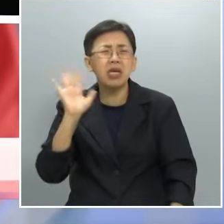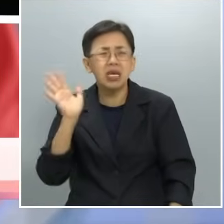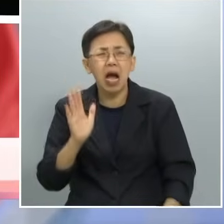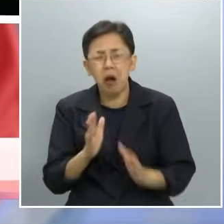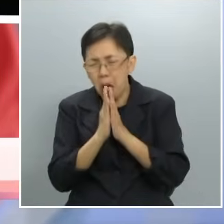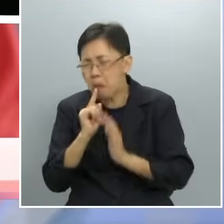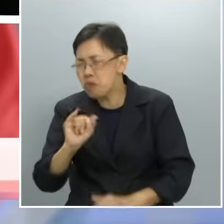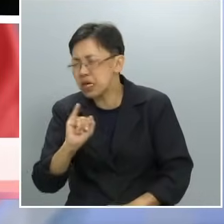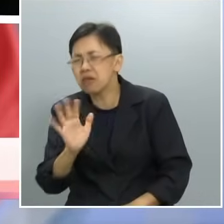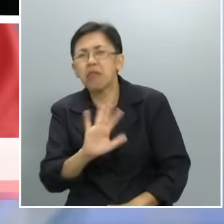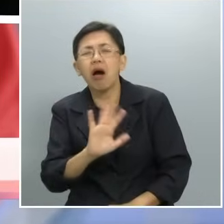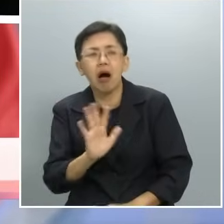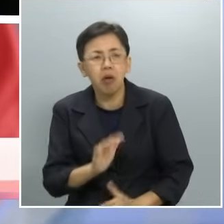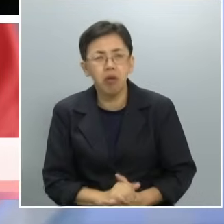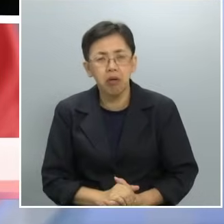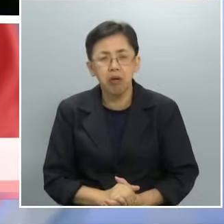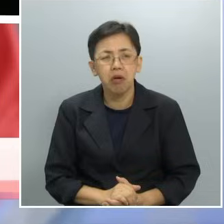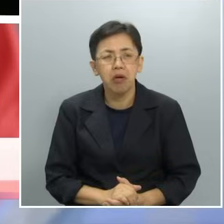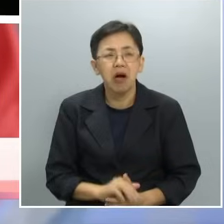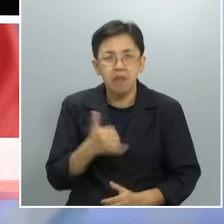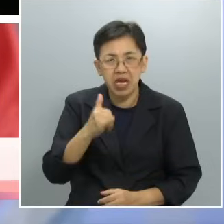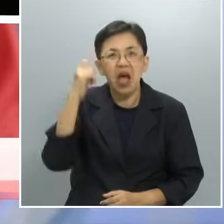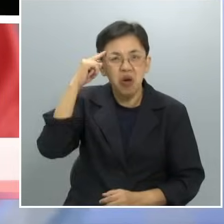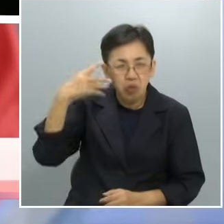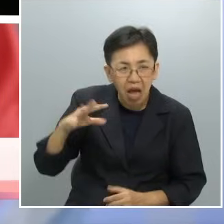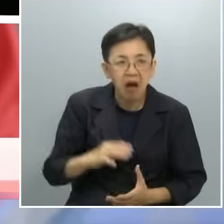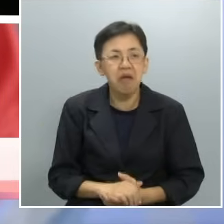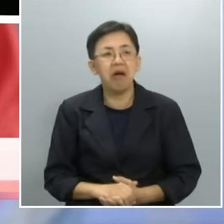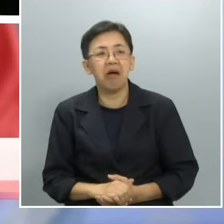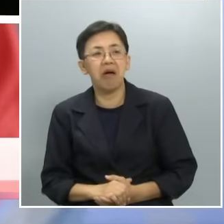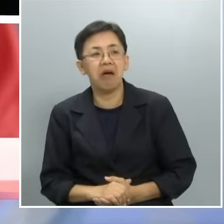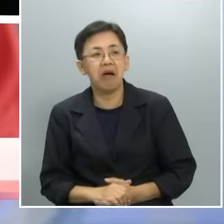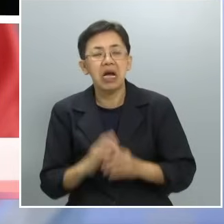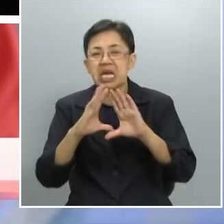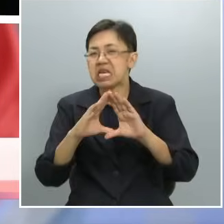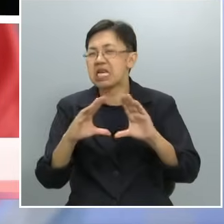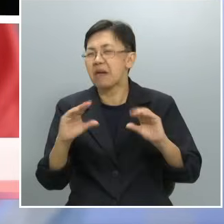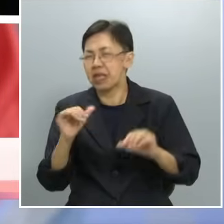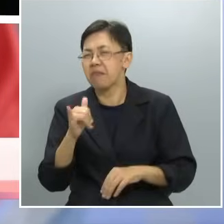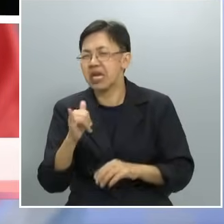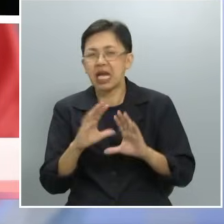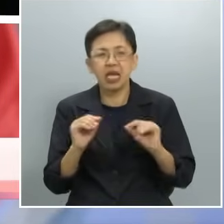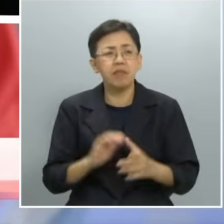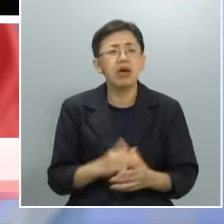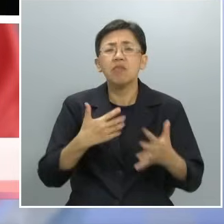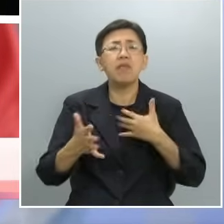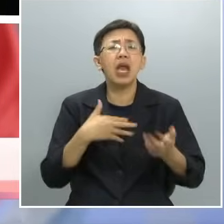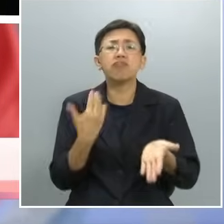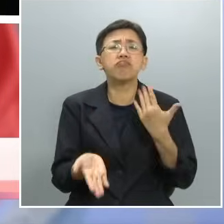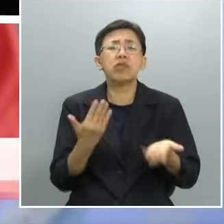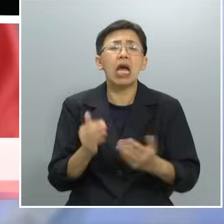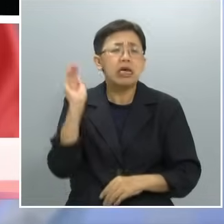ว่ะแต่ว่าตอนนี้มันอาจจะรู้ตัวแล้วหรือว่าให้เรื่องเงียบมันน่าจะมาไม่เป็นไรแล้วแต่ไม่ได้ขอให้ใครเ